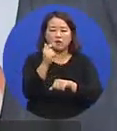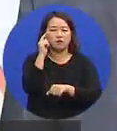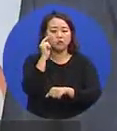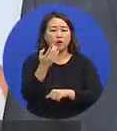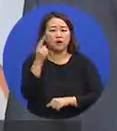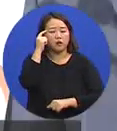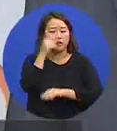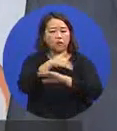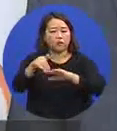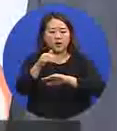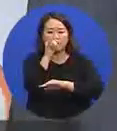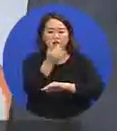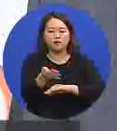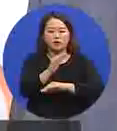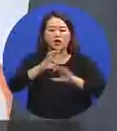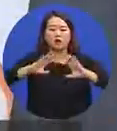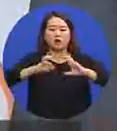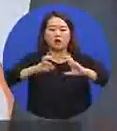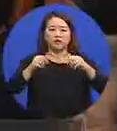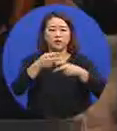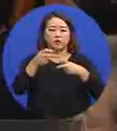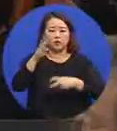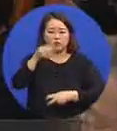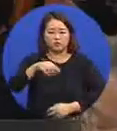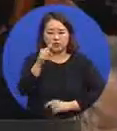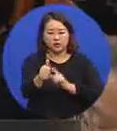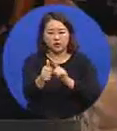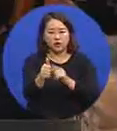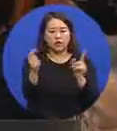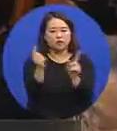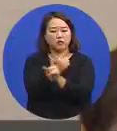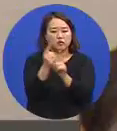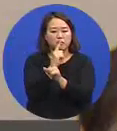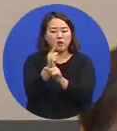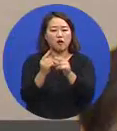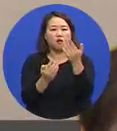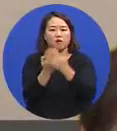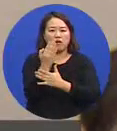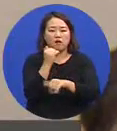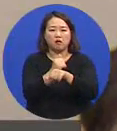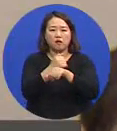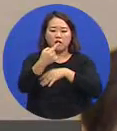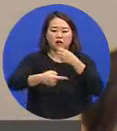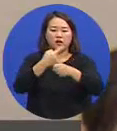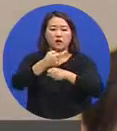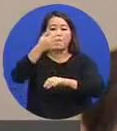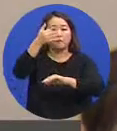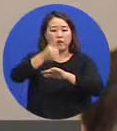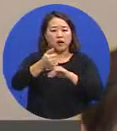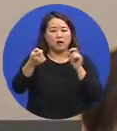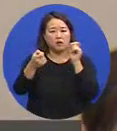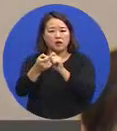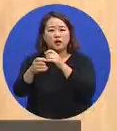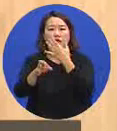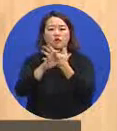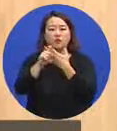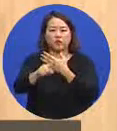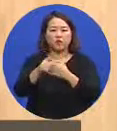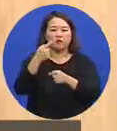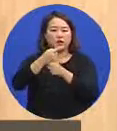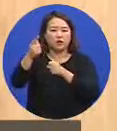김현미 국토부 장관의 교체가 거론됩니다. 연말이 다가오면 내년 총선 출마가 점쳐지는 진선미 여가부